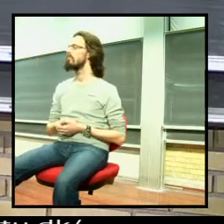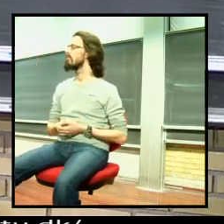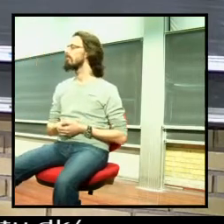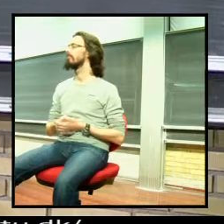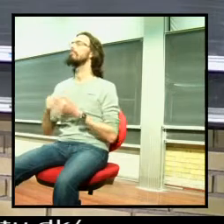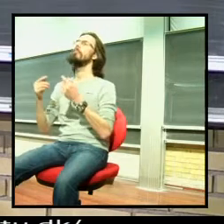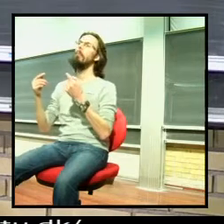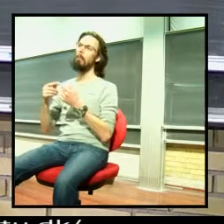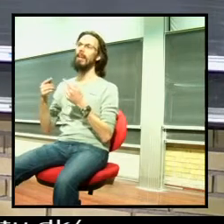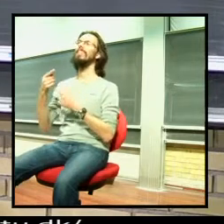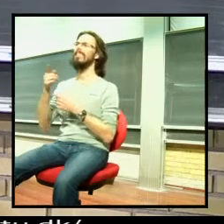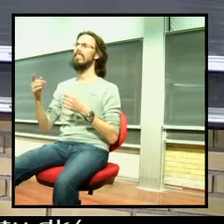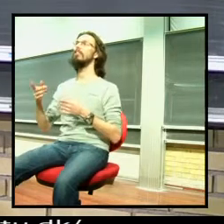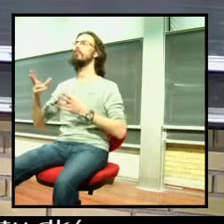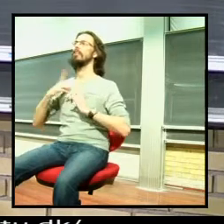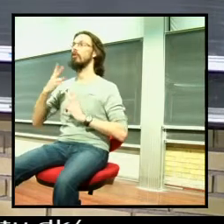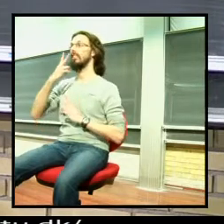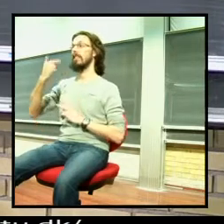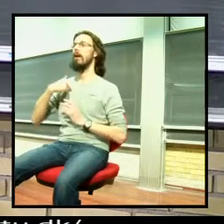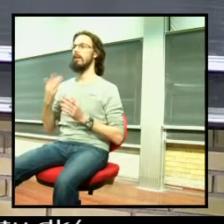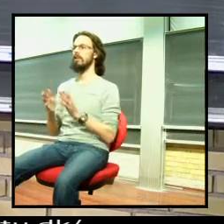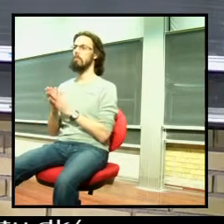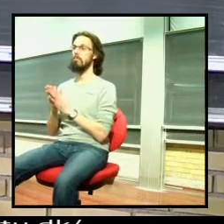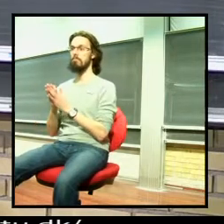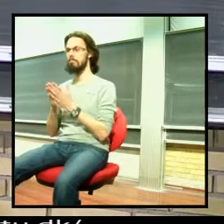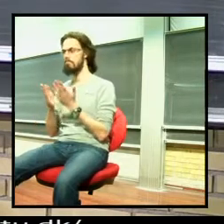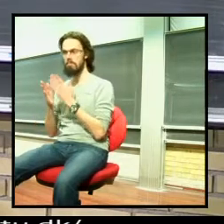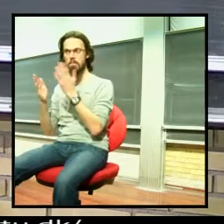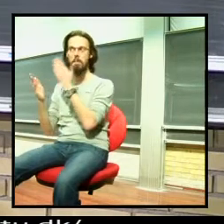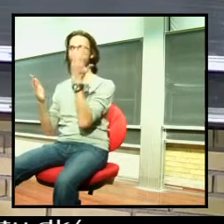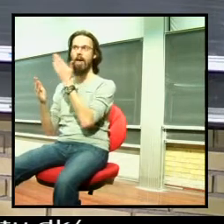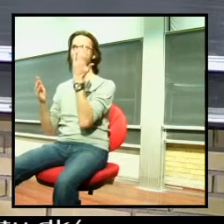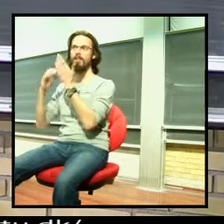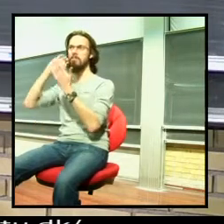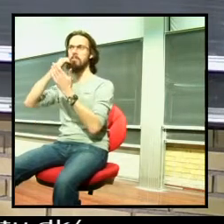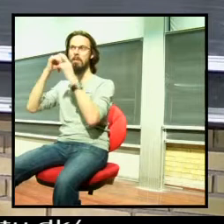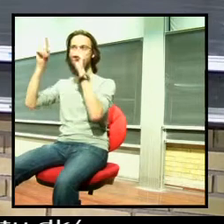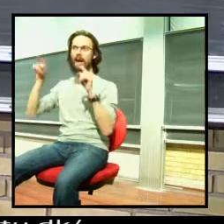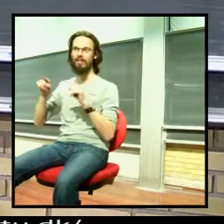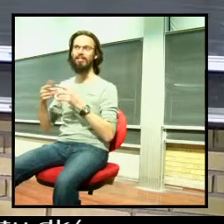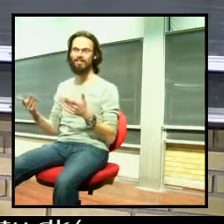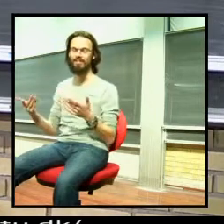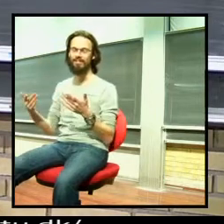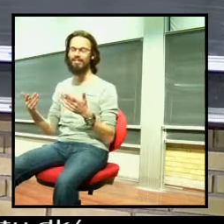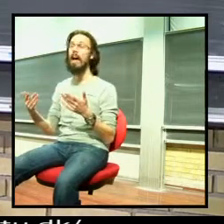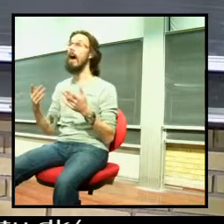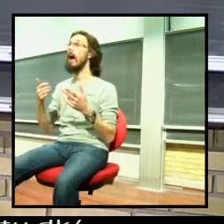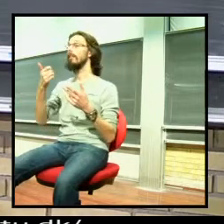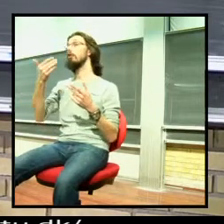Til gengæld slipper I for at se mig bladre i et mabelark. Der er et smadregodt mabelark lagt op, som I skal kigge på.